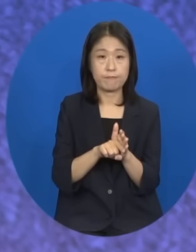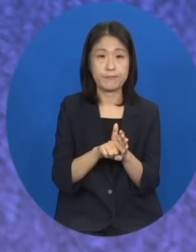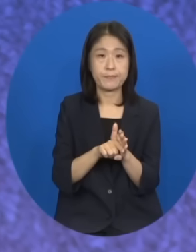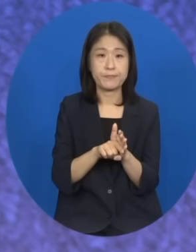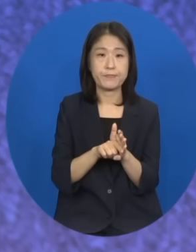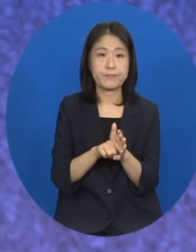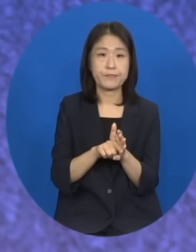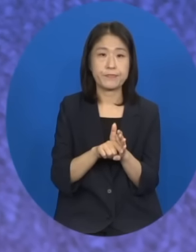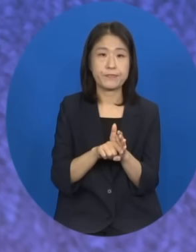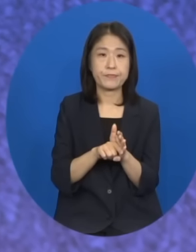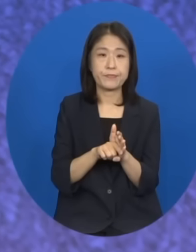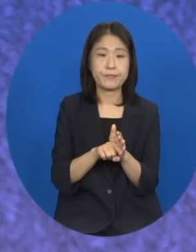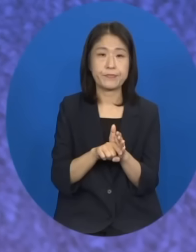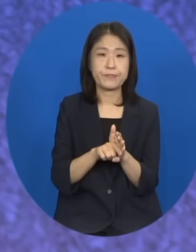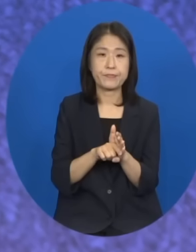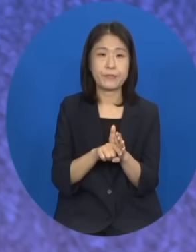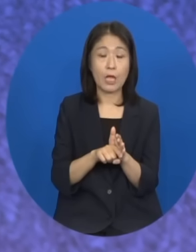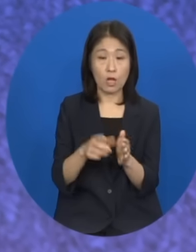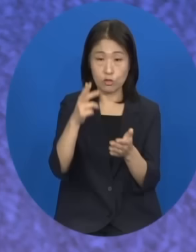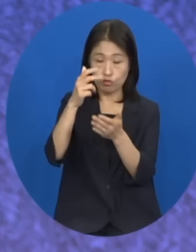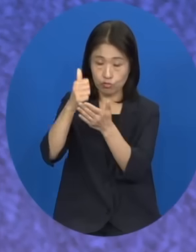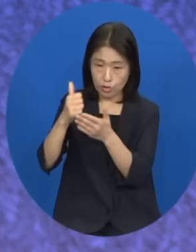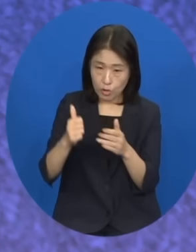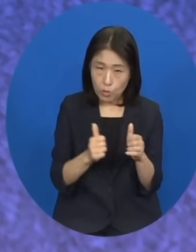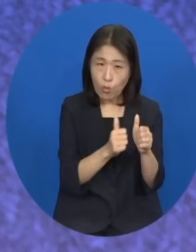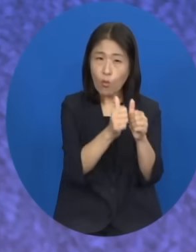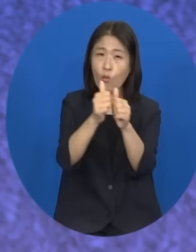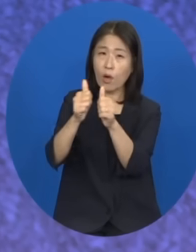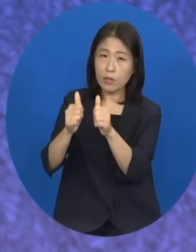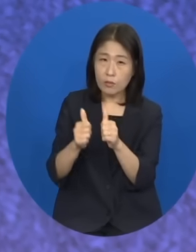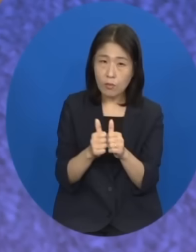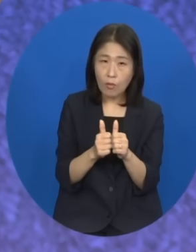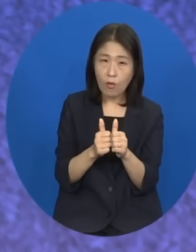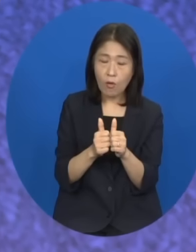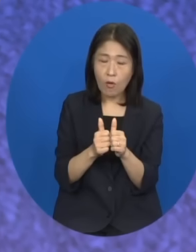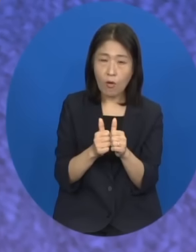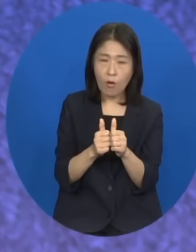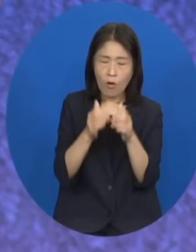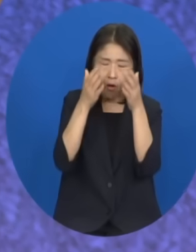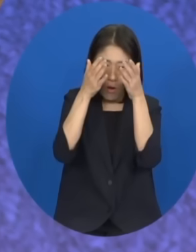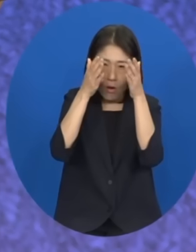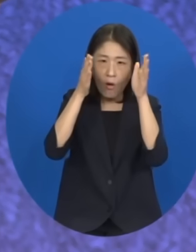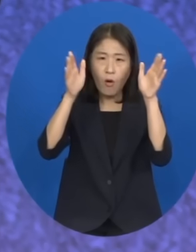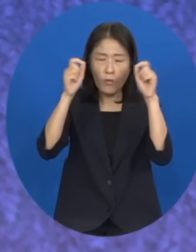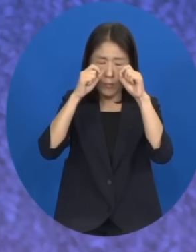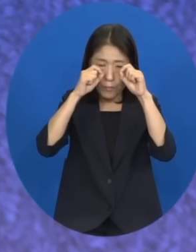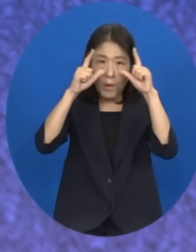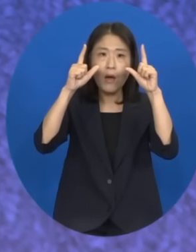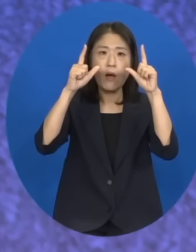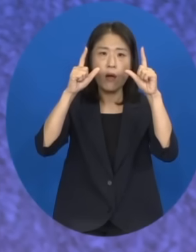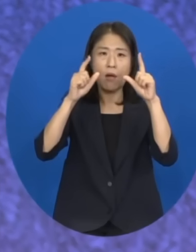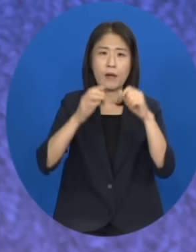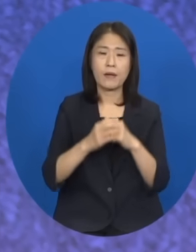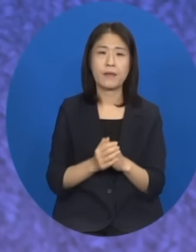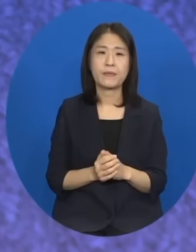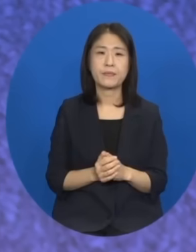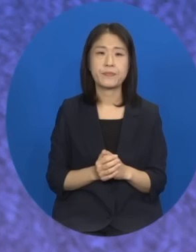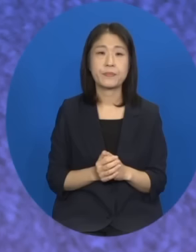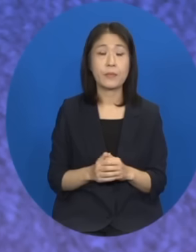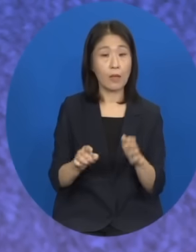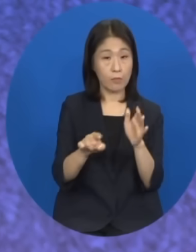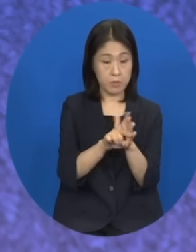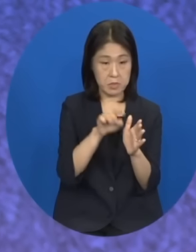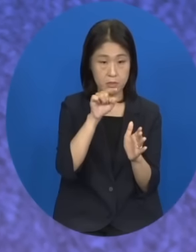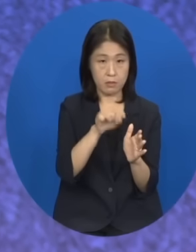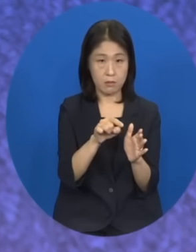그러면 주님과 친밀히 동행하는 것은 그냥 그 순간에 눈이 열리는 거예요. 그러니까 여러분 믿는 것이